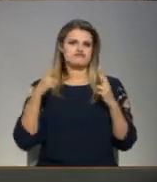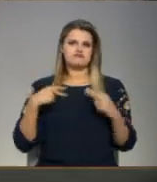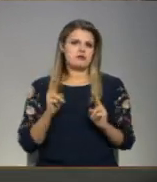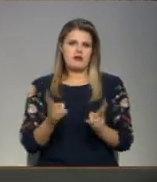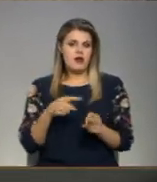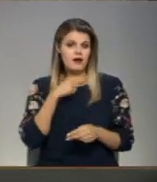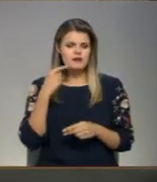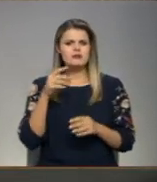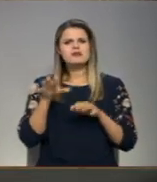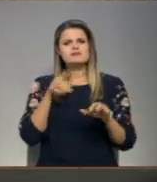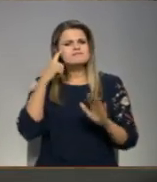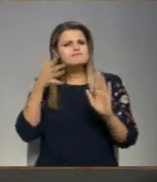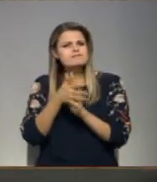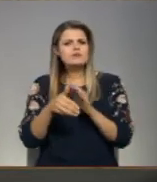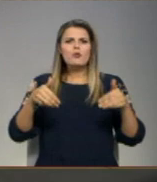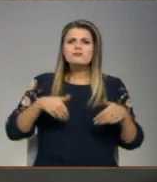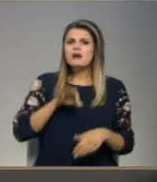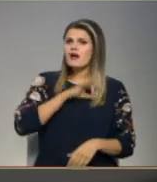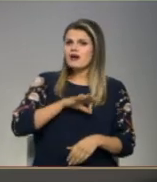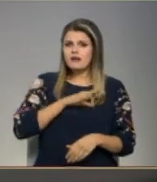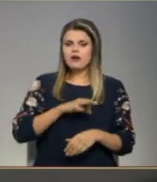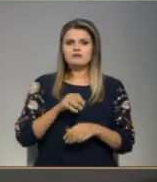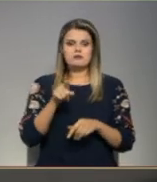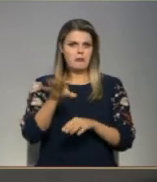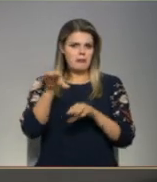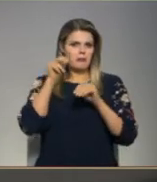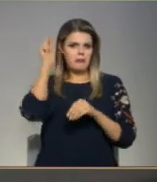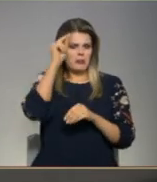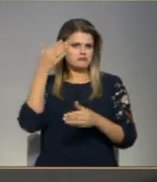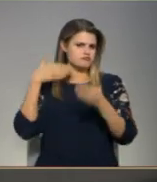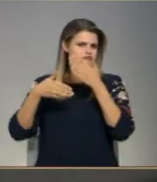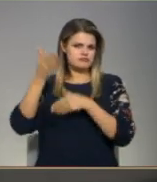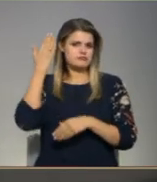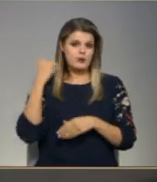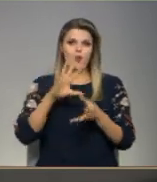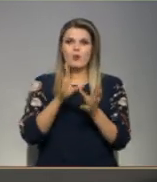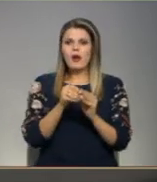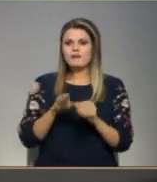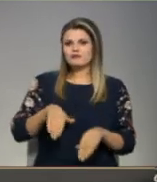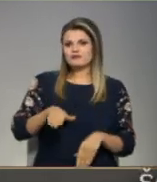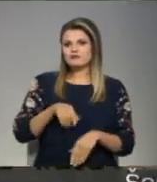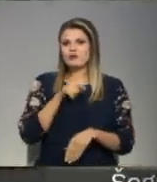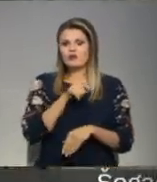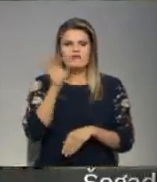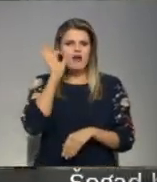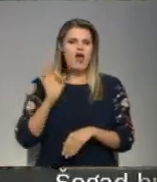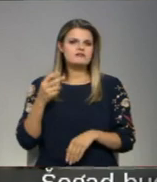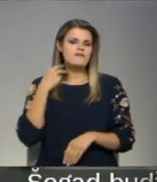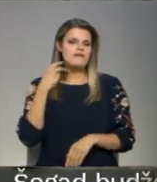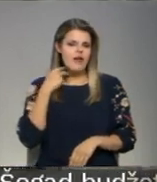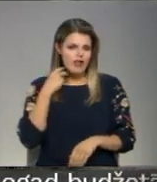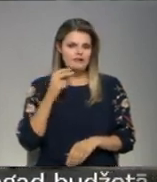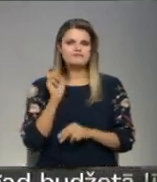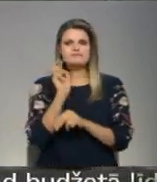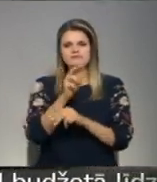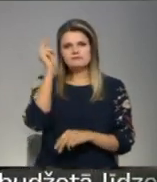jādara. Izprast dzīvniekus to uzvedību un raksturu Irita iemācījās pirms vairākiem gadiem, kad kopā ar savu mīluli, vācaidu suņu puiku, devās